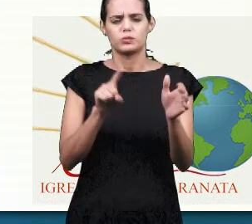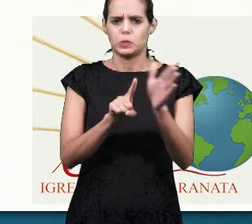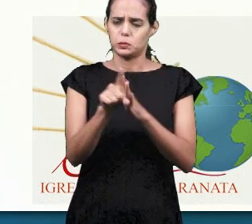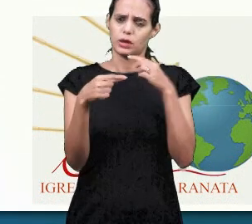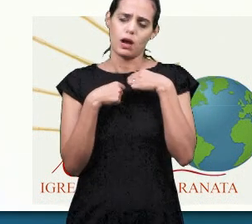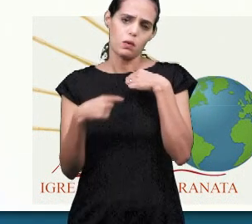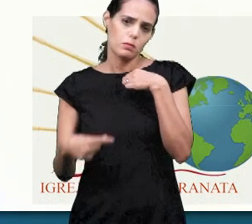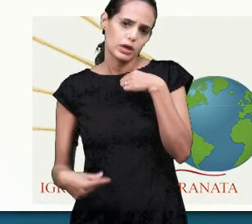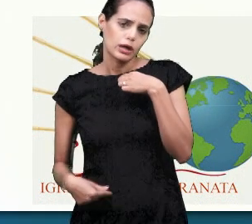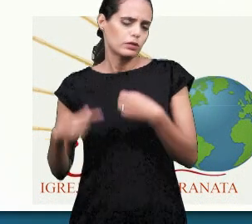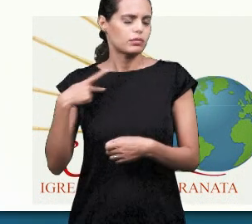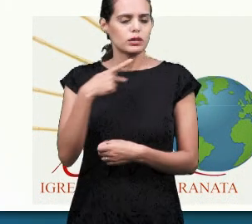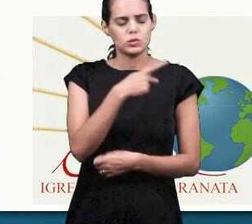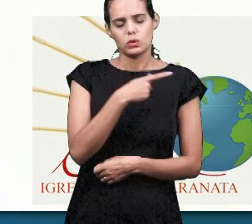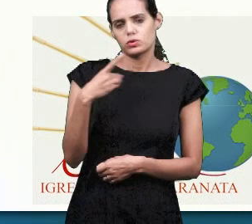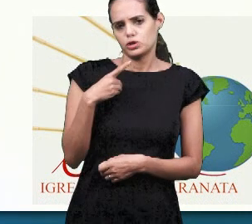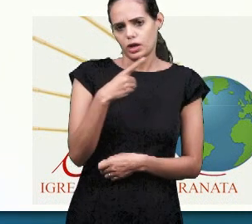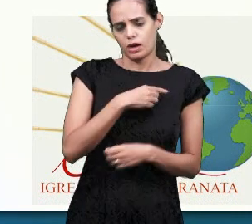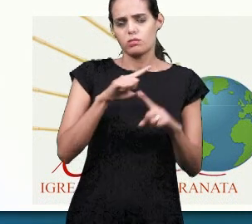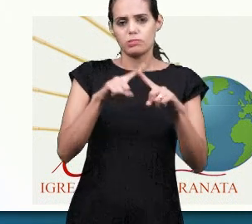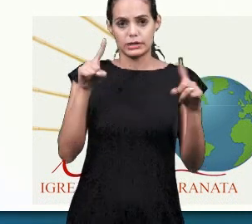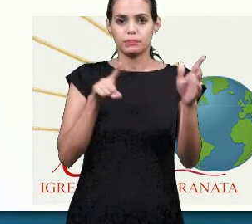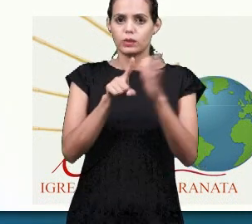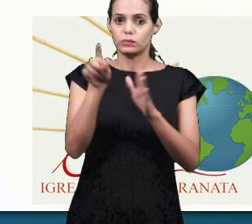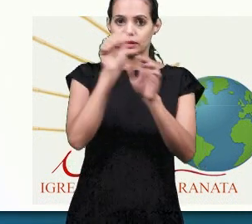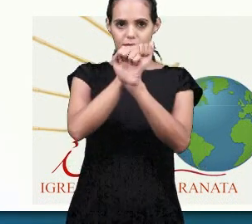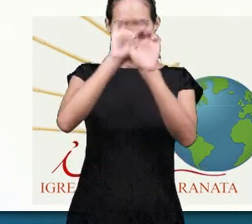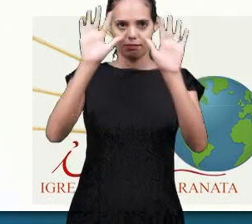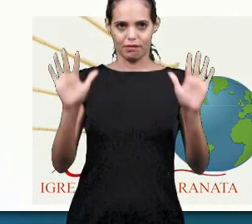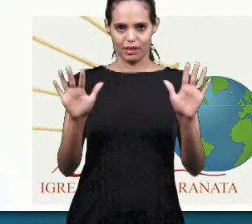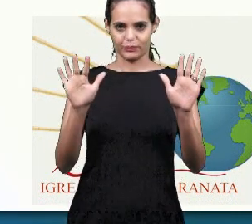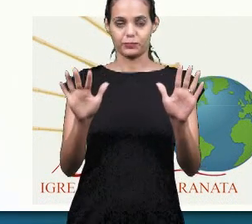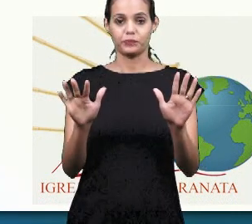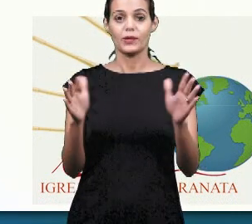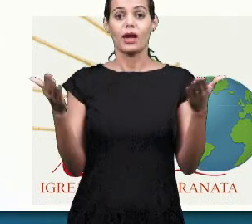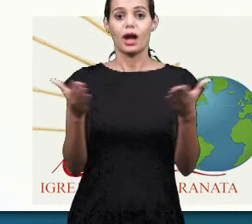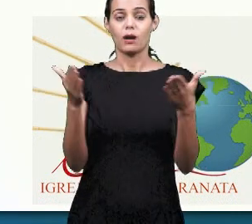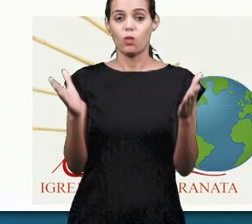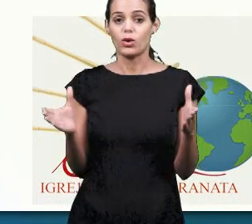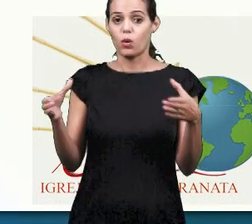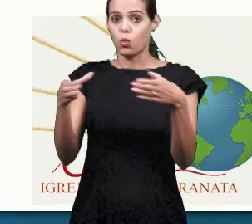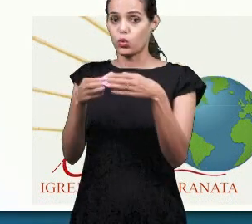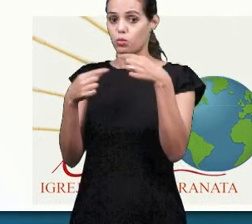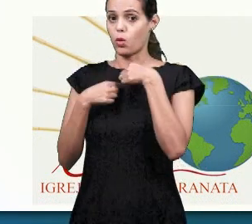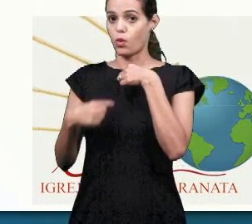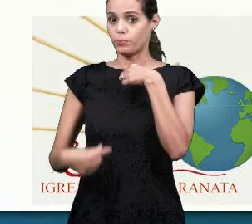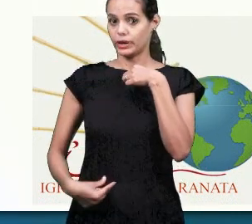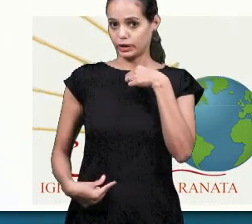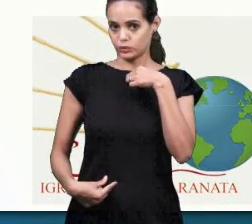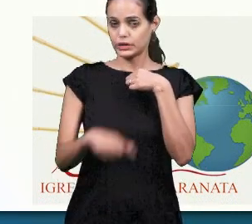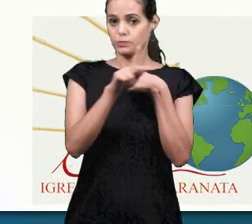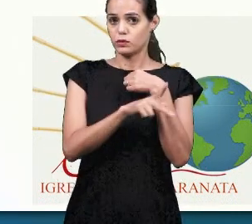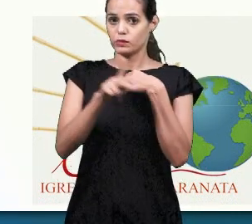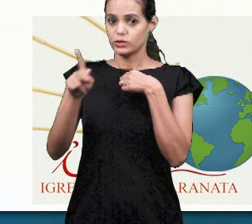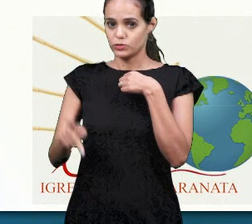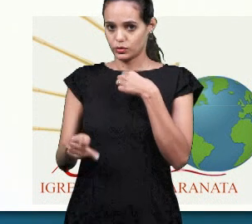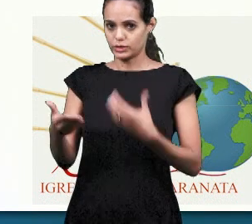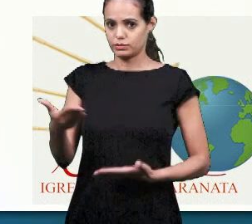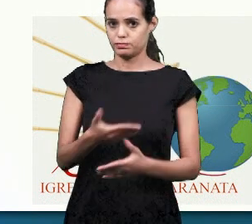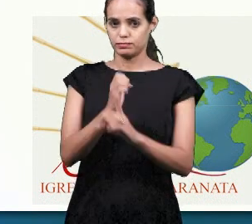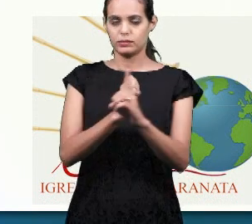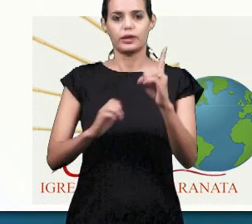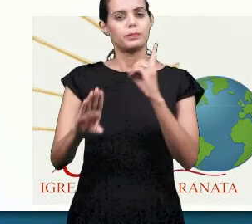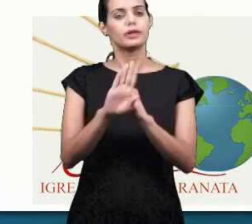La prochaine, maintenant pour pasteur, ouvrier et professeur de l'école biblique dominicale. La question est la suivante. Quel est le